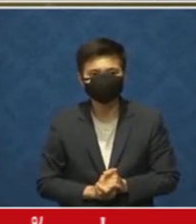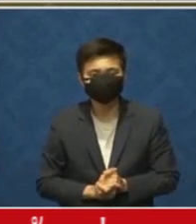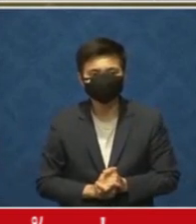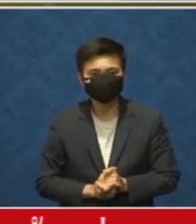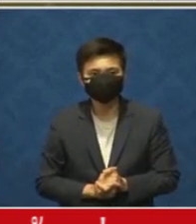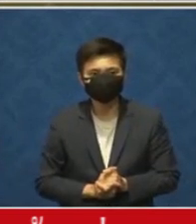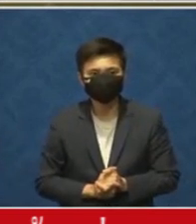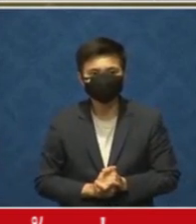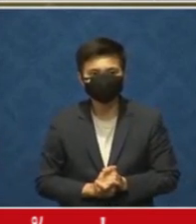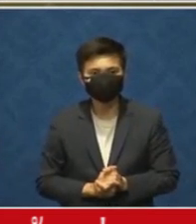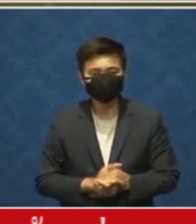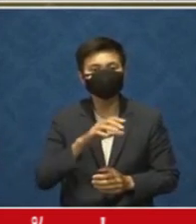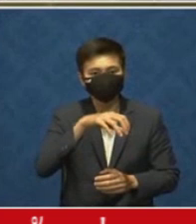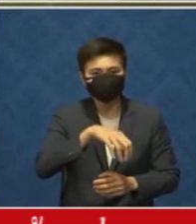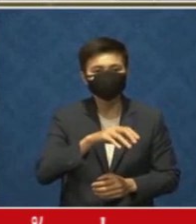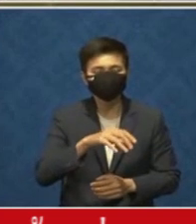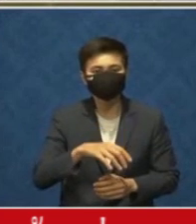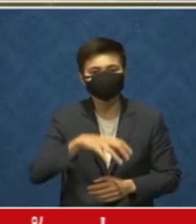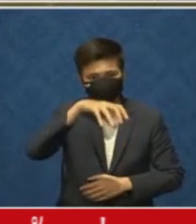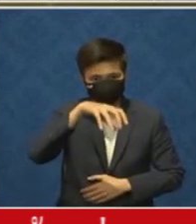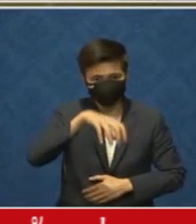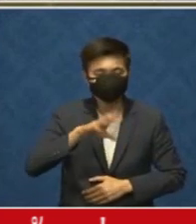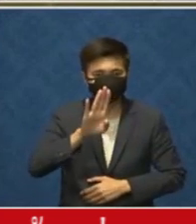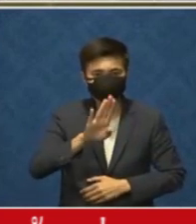Overseas Company ครับ